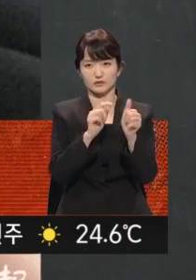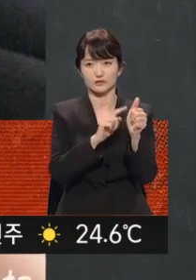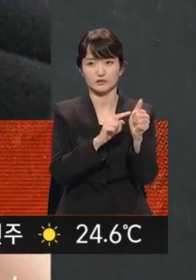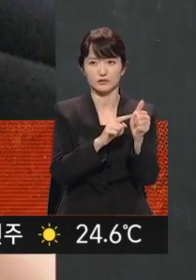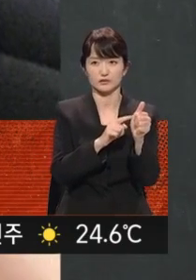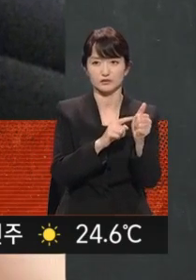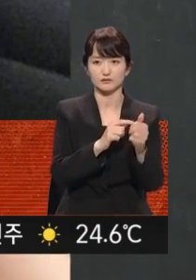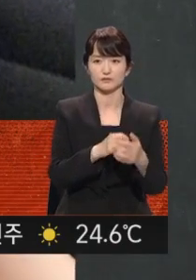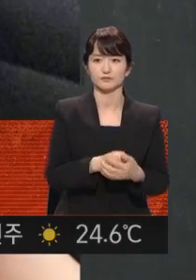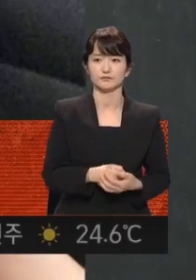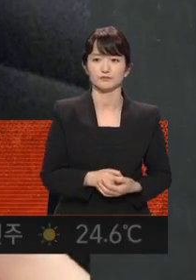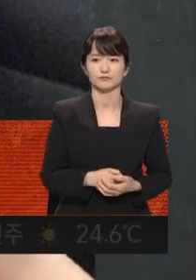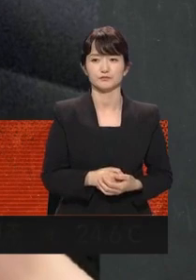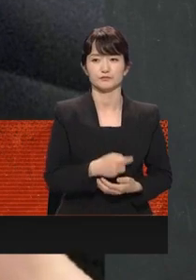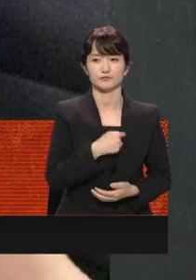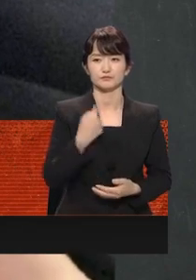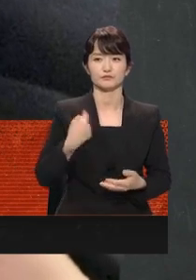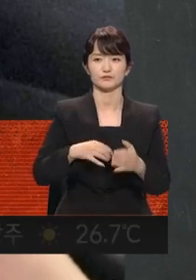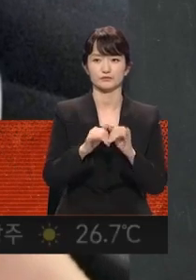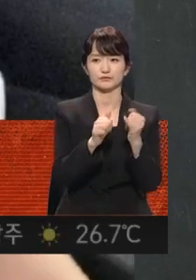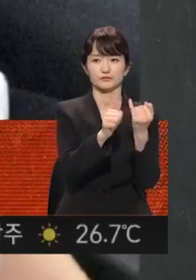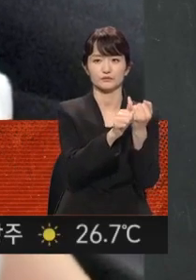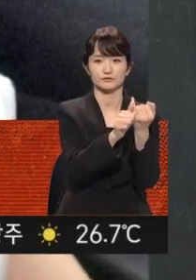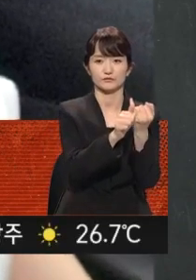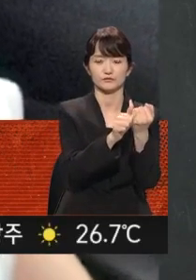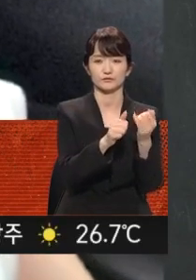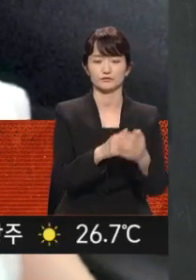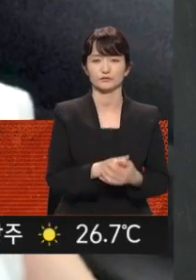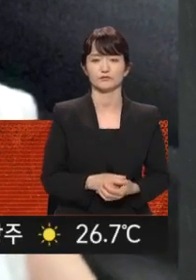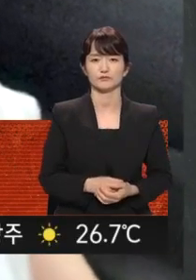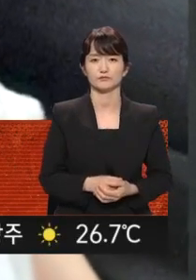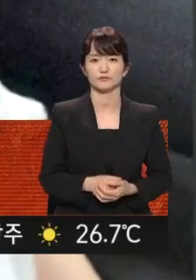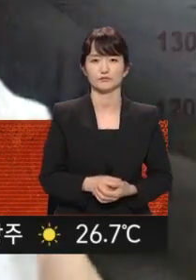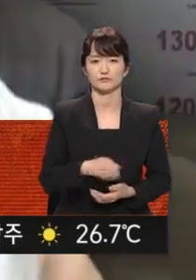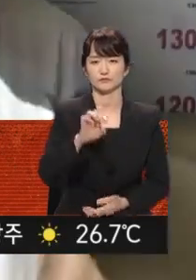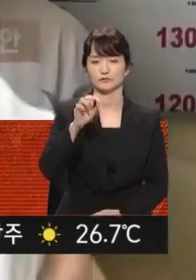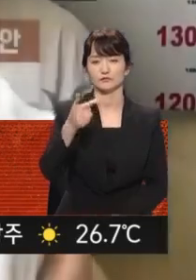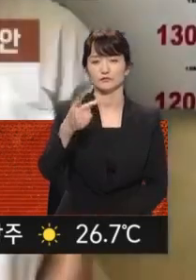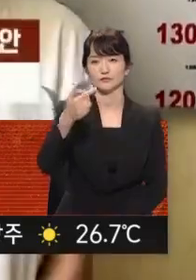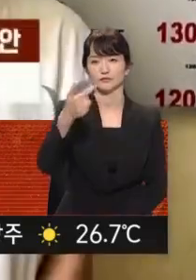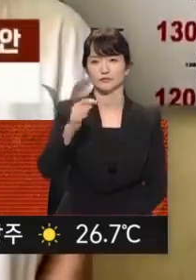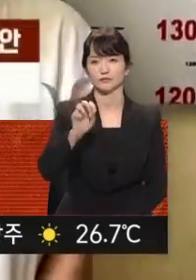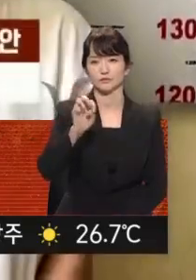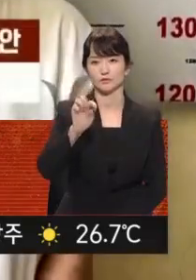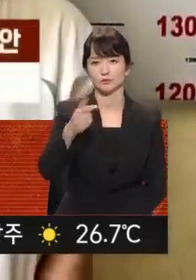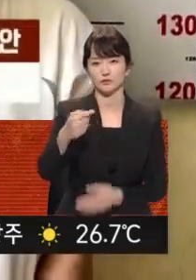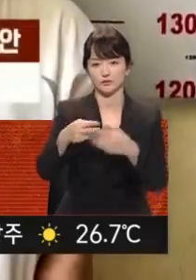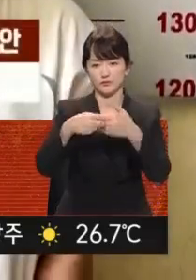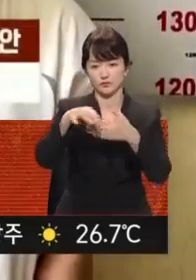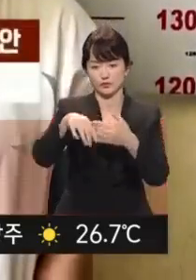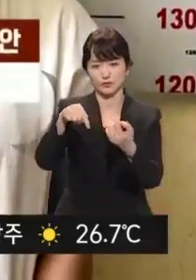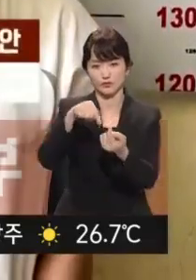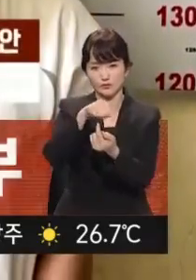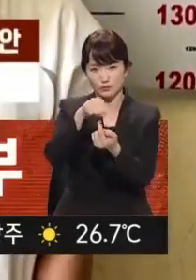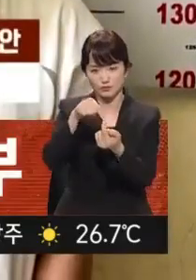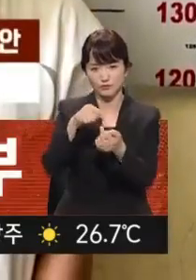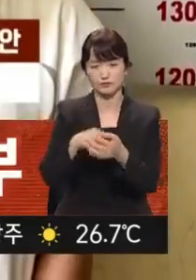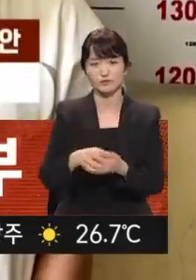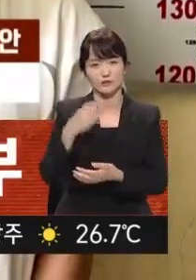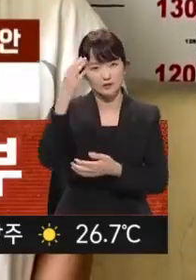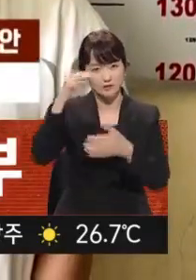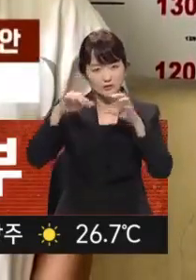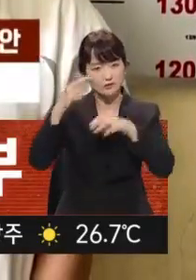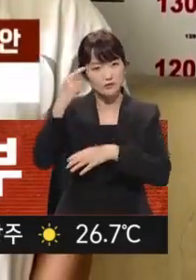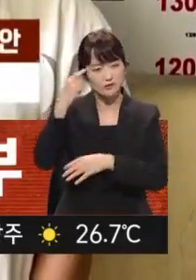그리고 차이후이즈한 부부인데 이들은 프놈펜의 번개공이라는 지역에서 병원을 운영해 왔습니다 한국으로 치면 명동 같은